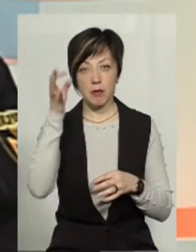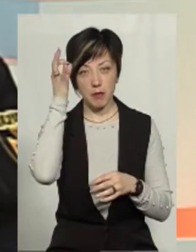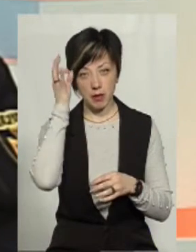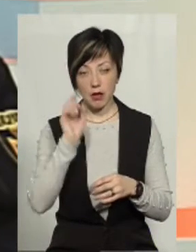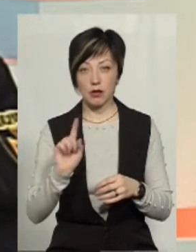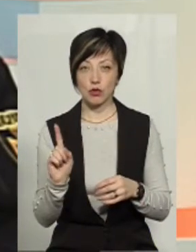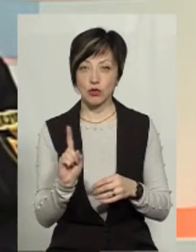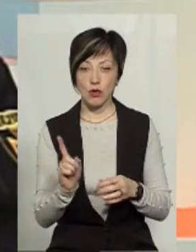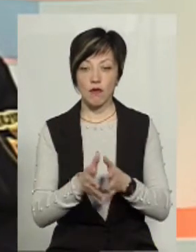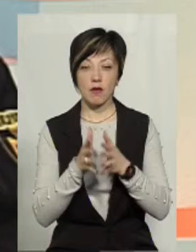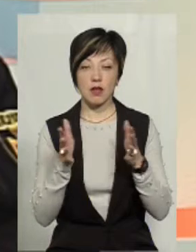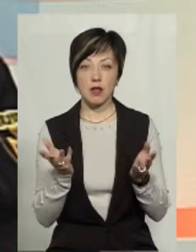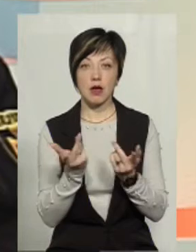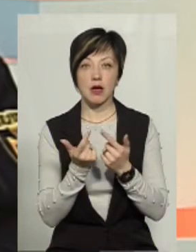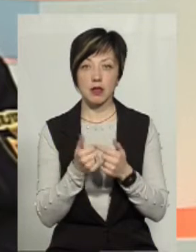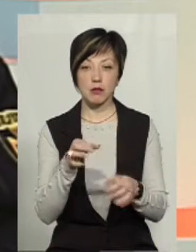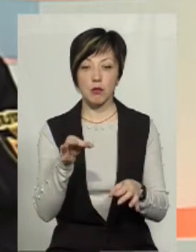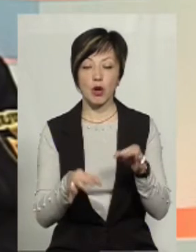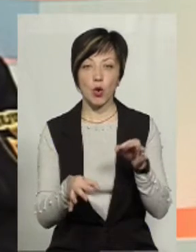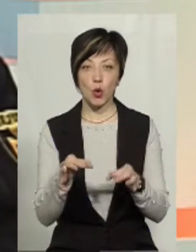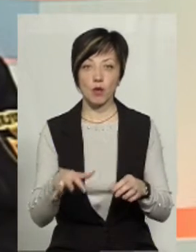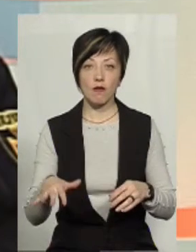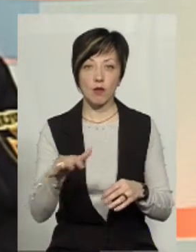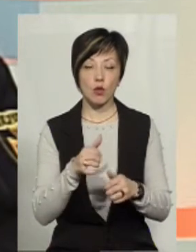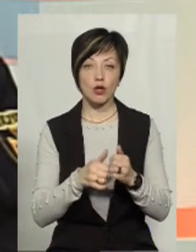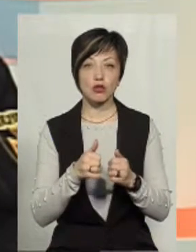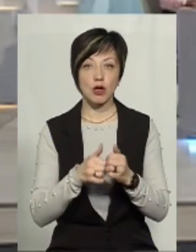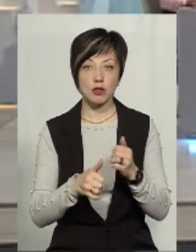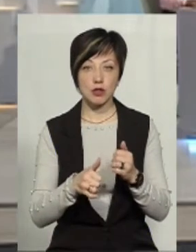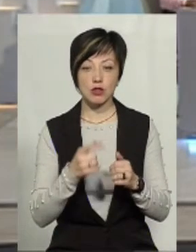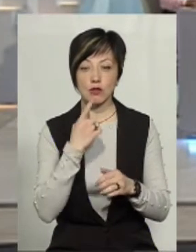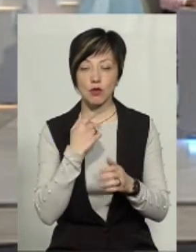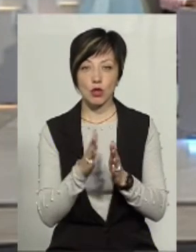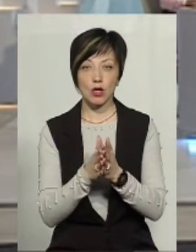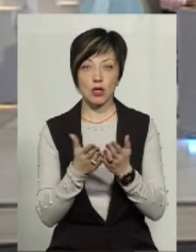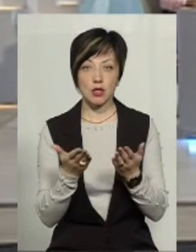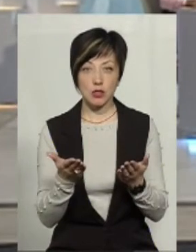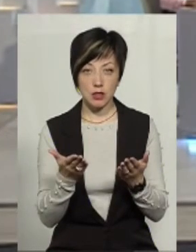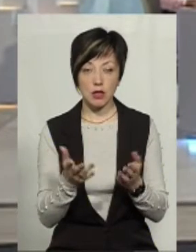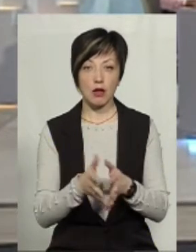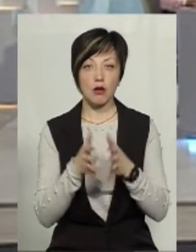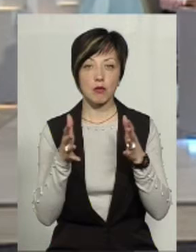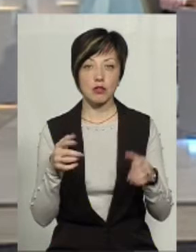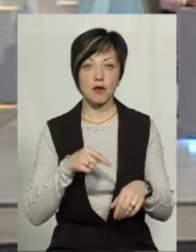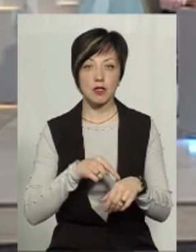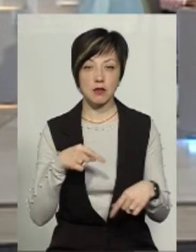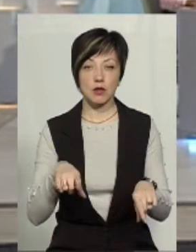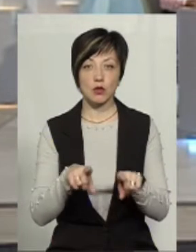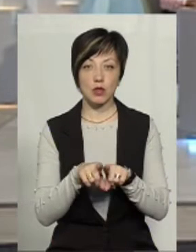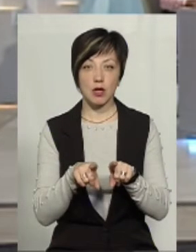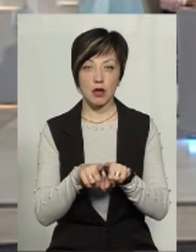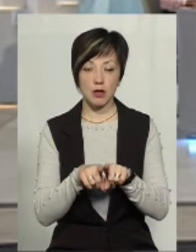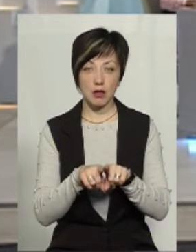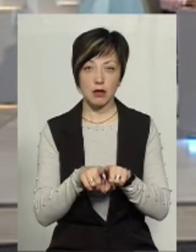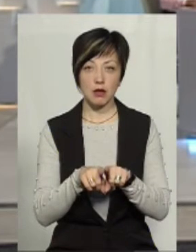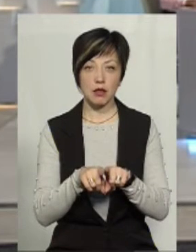що велика кількість природної флори, а часто червонокнижна рідкісна флора, вона найбільш вразлива